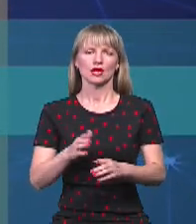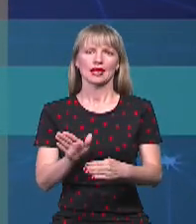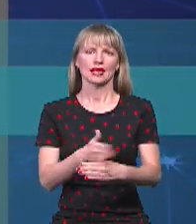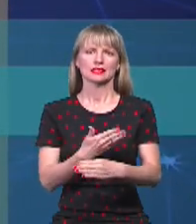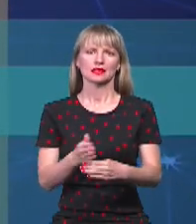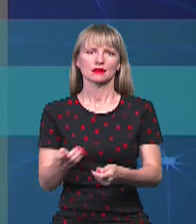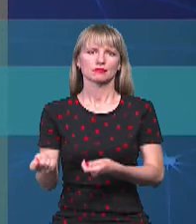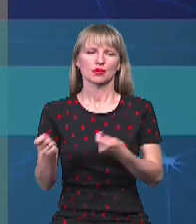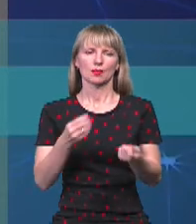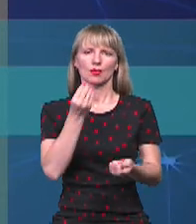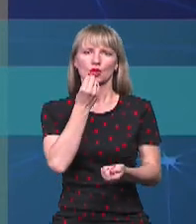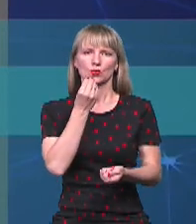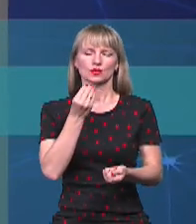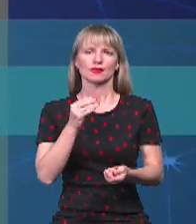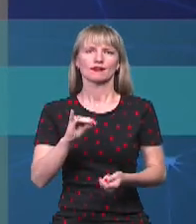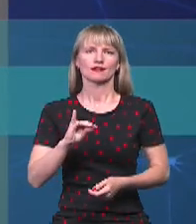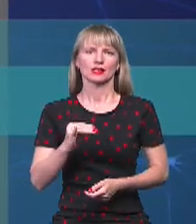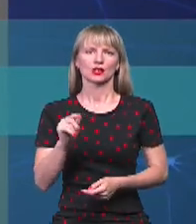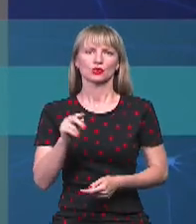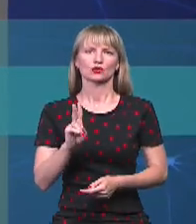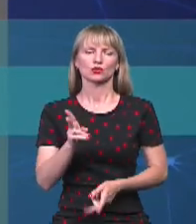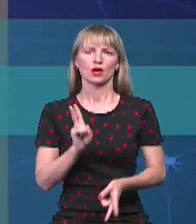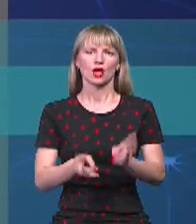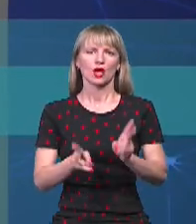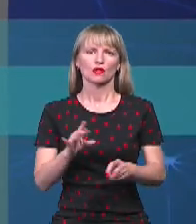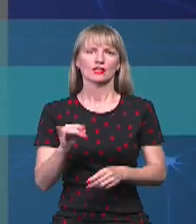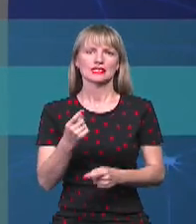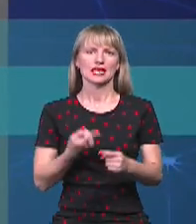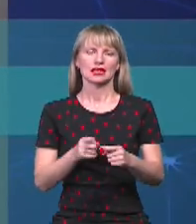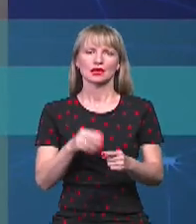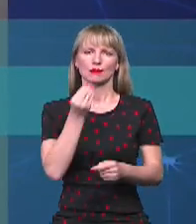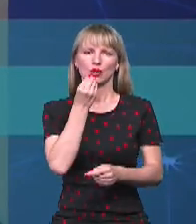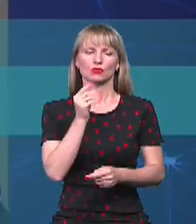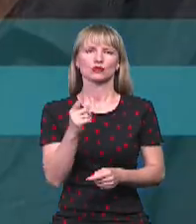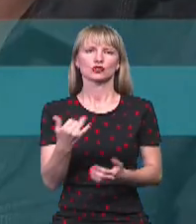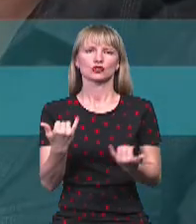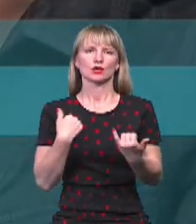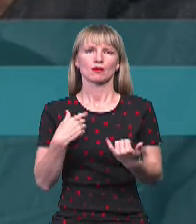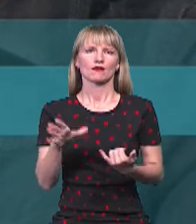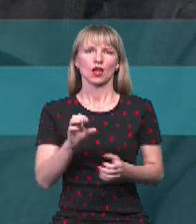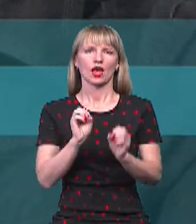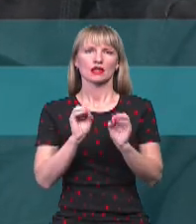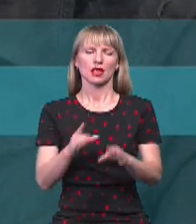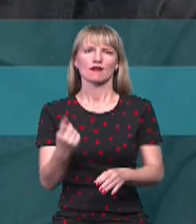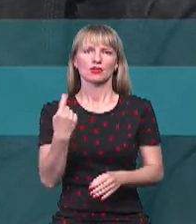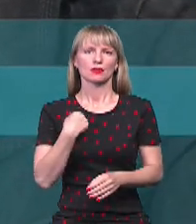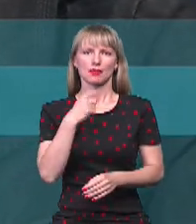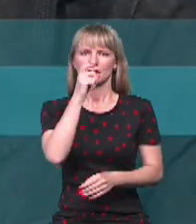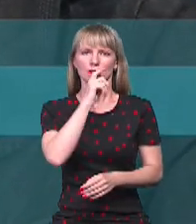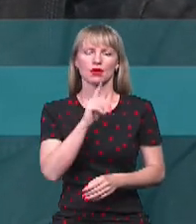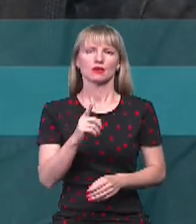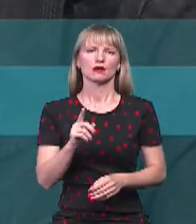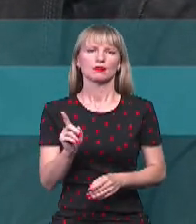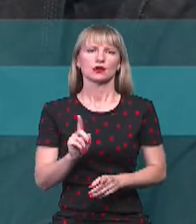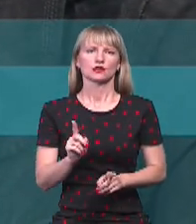разделить поставку продуктов питания и тот, кто готовит из этих продуктов. Потому что сейчас мы все отдали в одно, и мы не понимаем. По большому